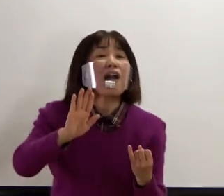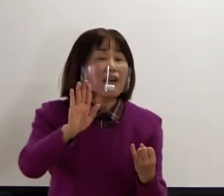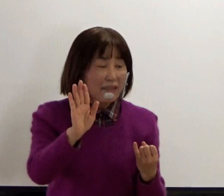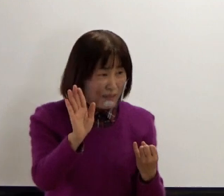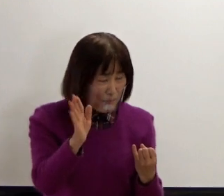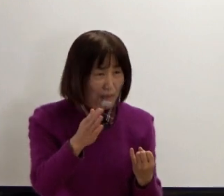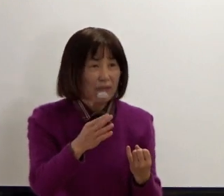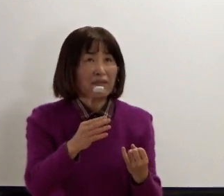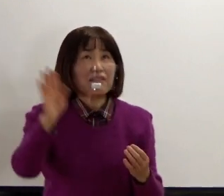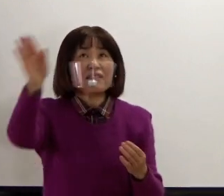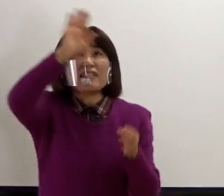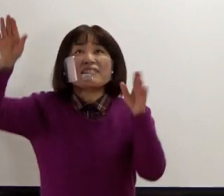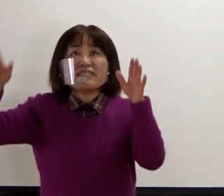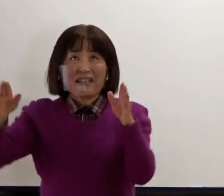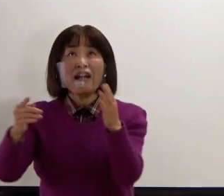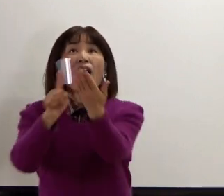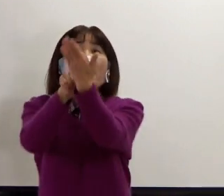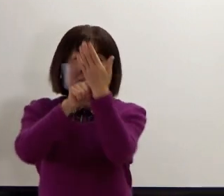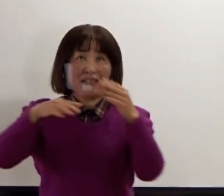天使が現れて、